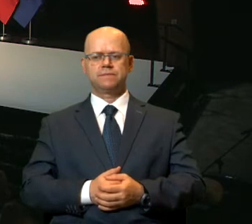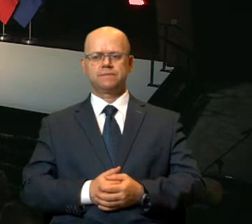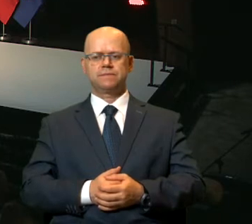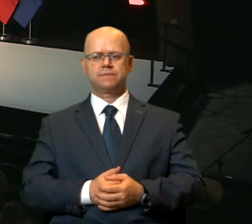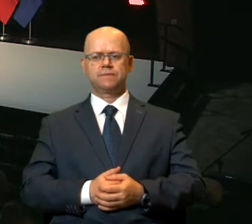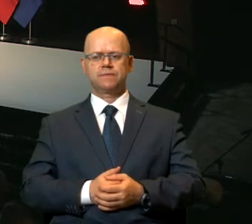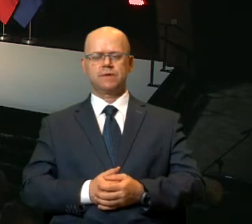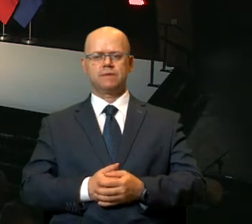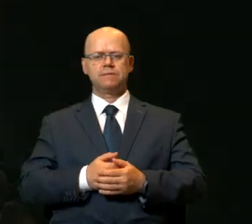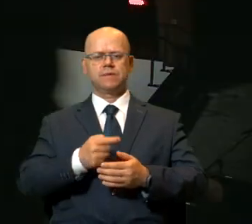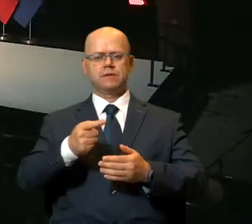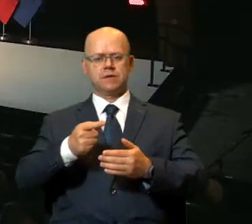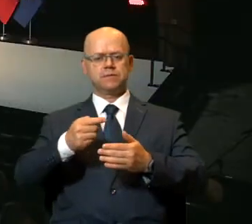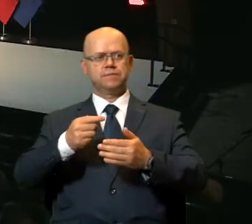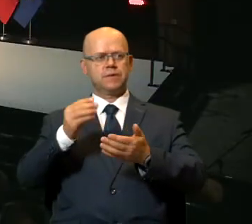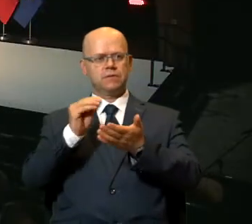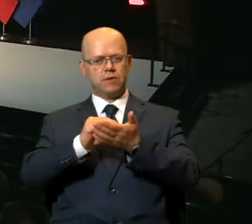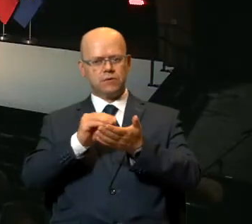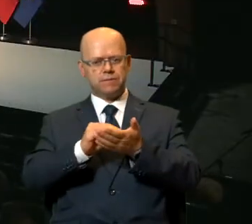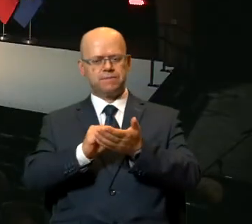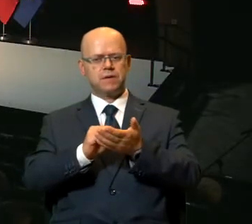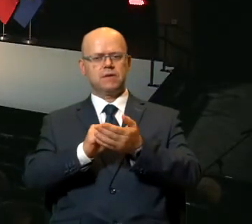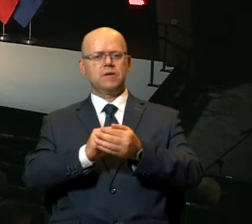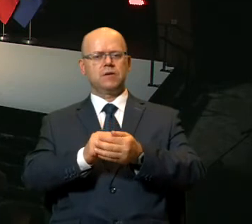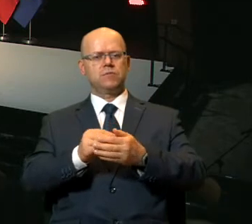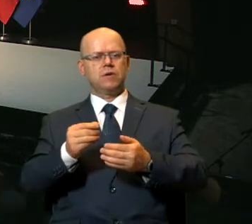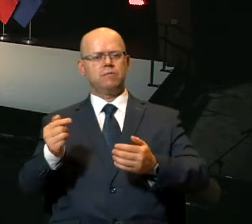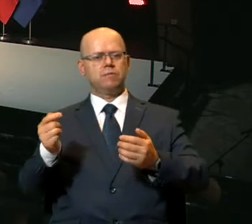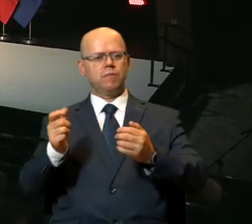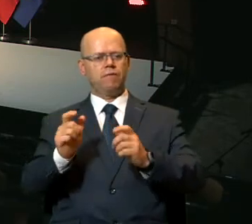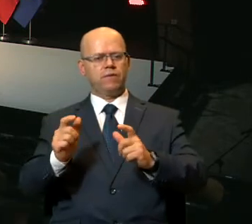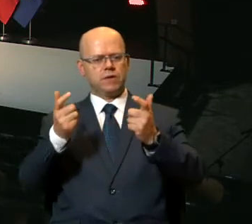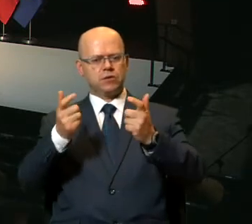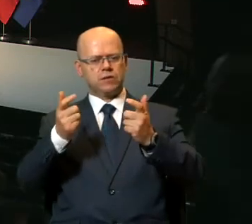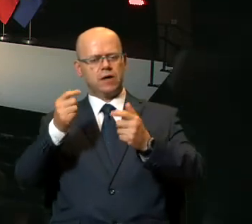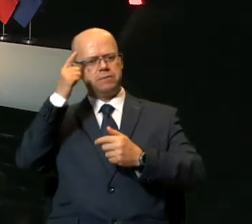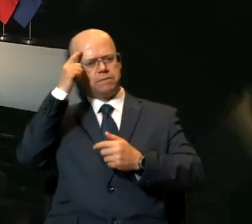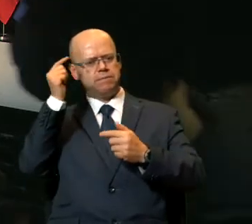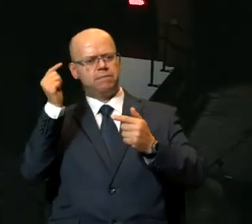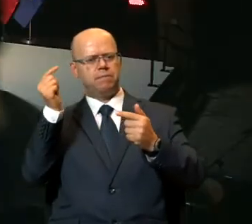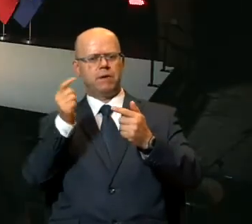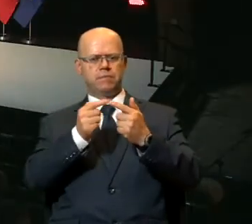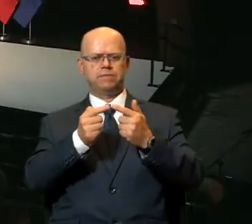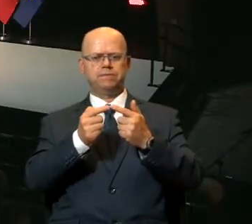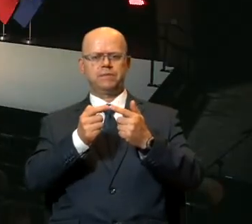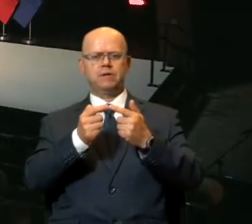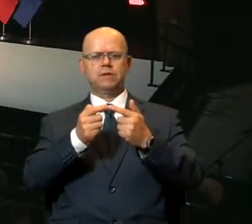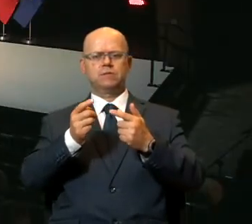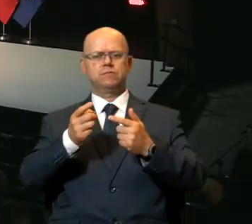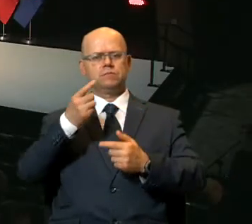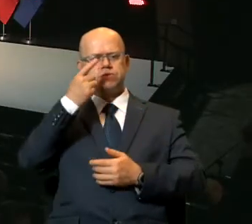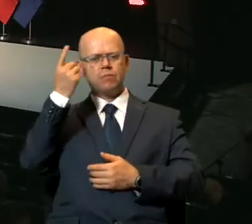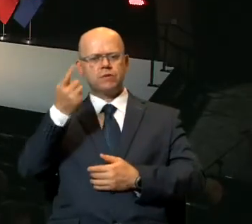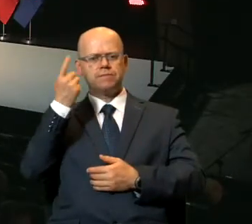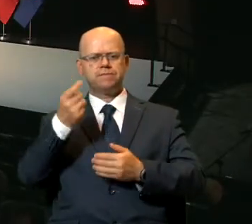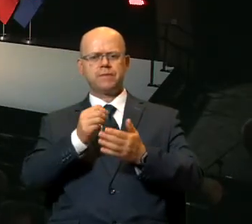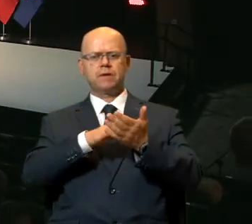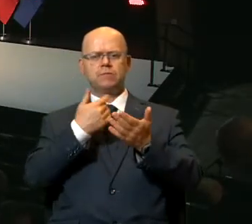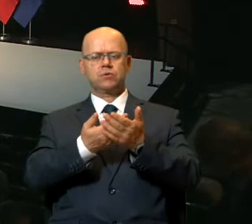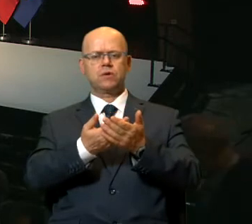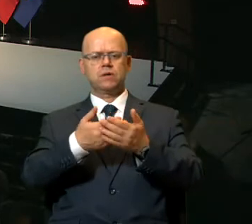Ten cykl przygody intelektualnej z Pawłem Adamowiczem możecie Państwo poznać, zrekonstruować na